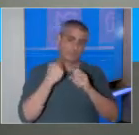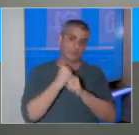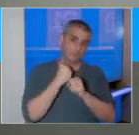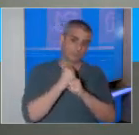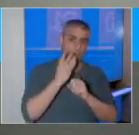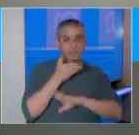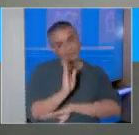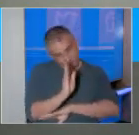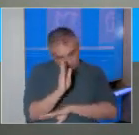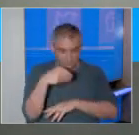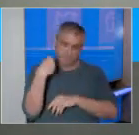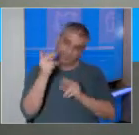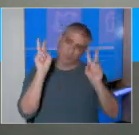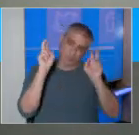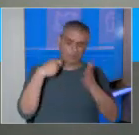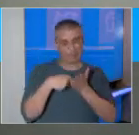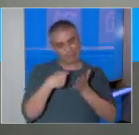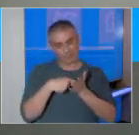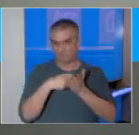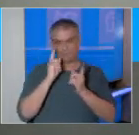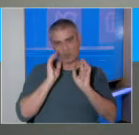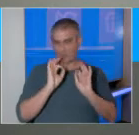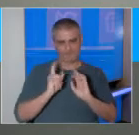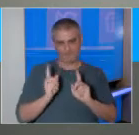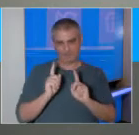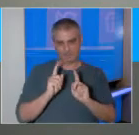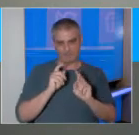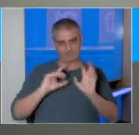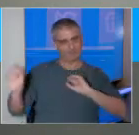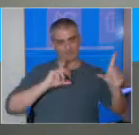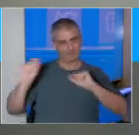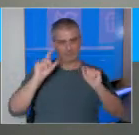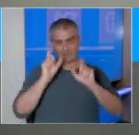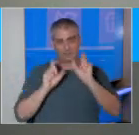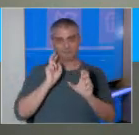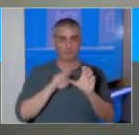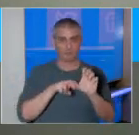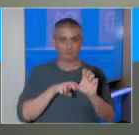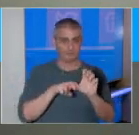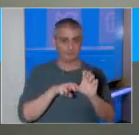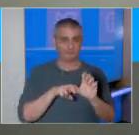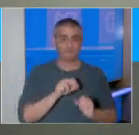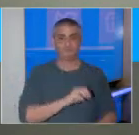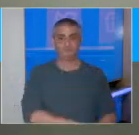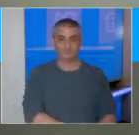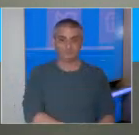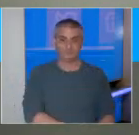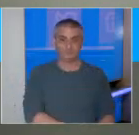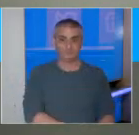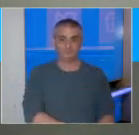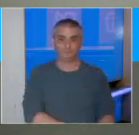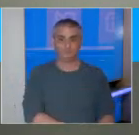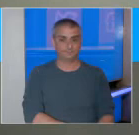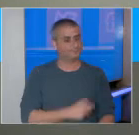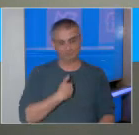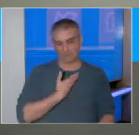הם ייכנסו ויתנו כאילו כנסות, אבל הם לא באמת יפזרו את המשתתפים. לזה עדיין